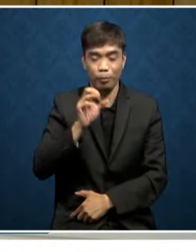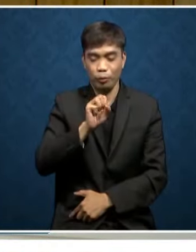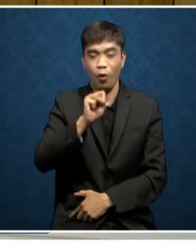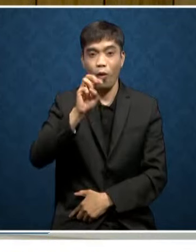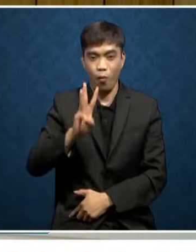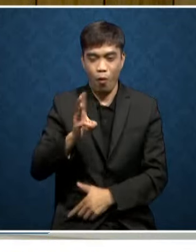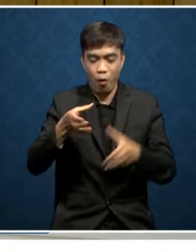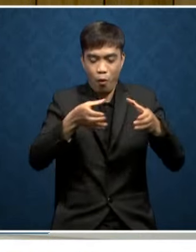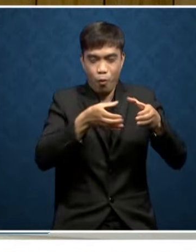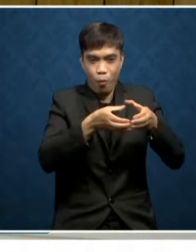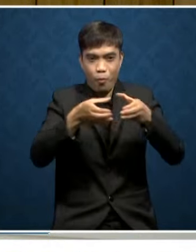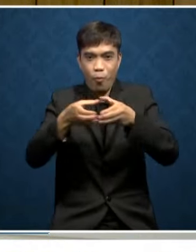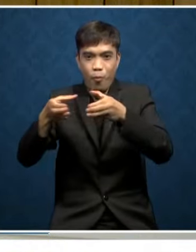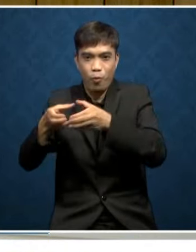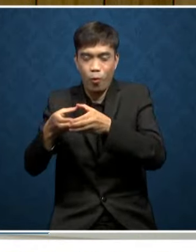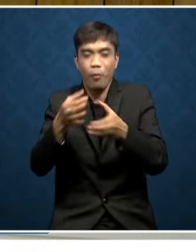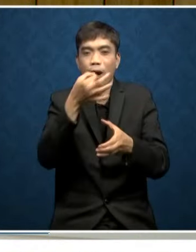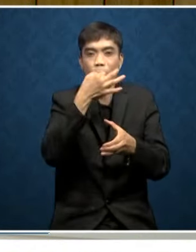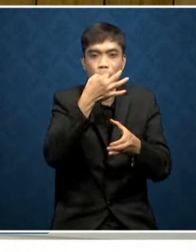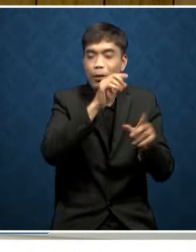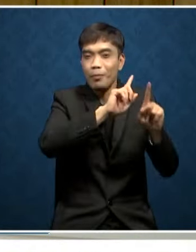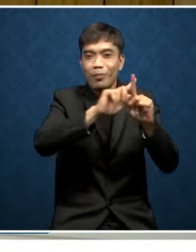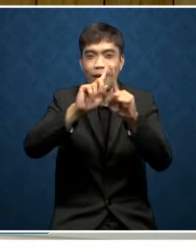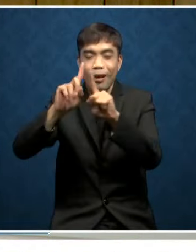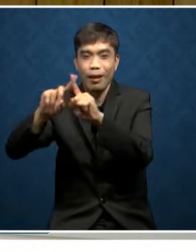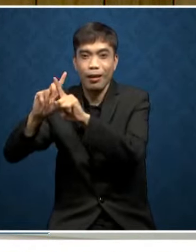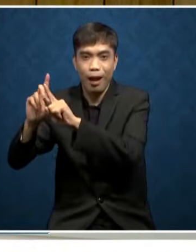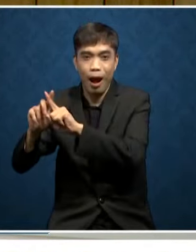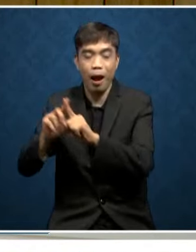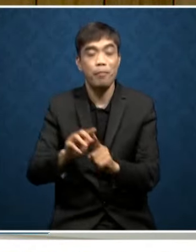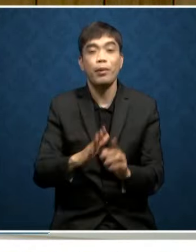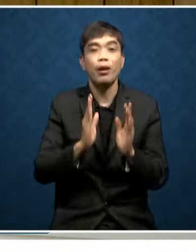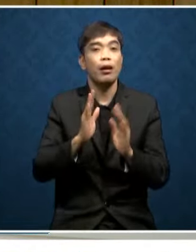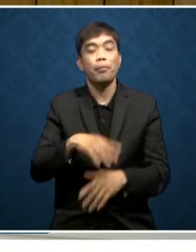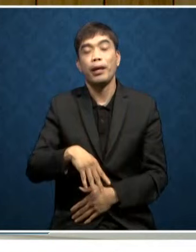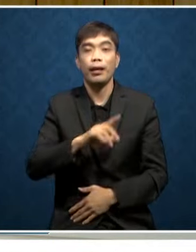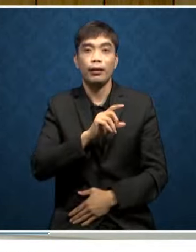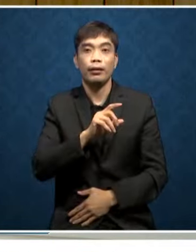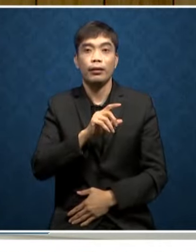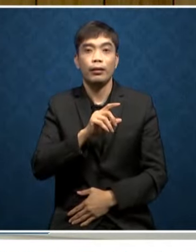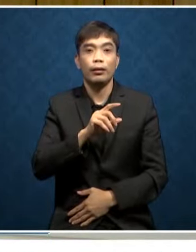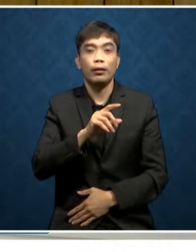อบด้วยความหลากหลายทั้งเรื่องเชื้อชาติศาสนา